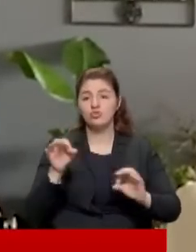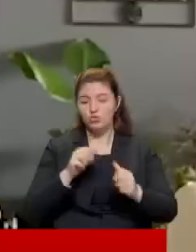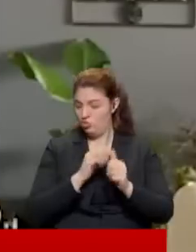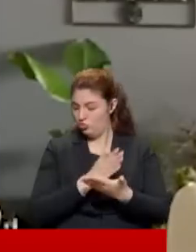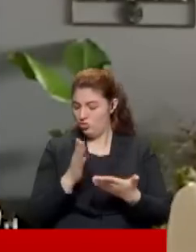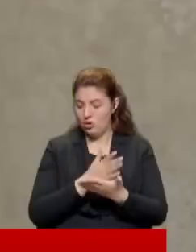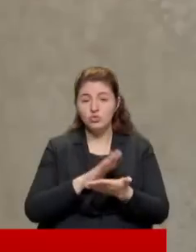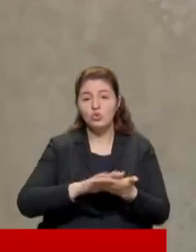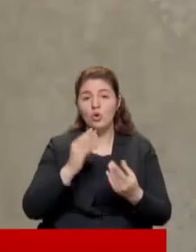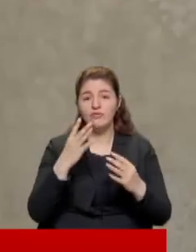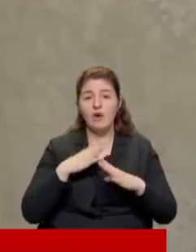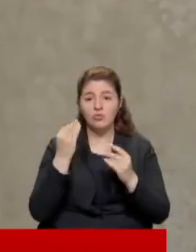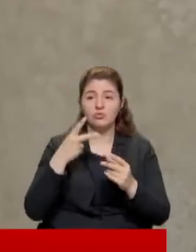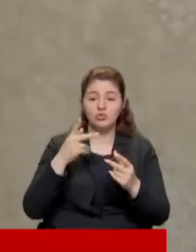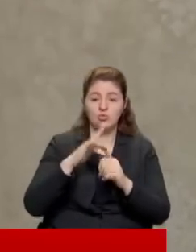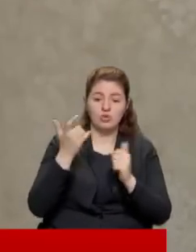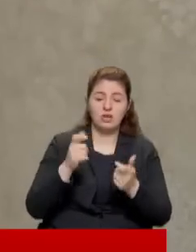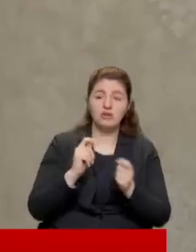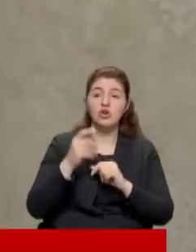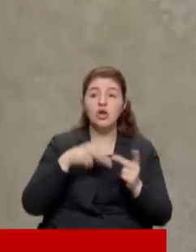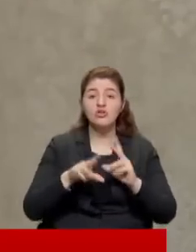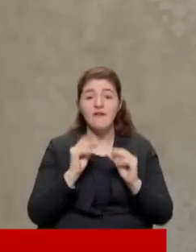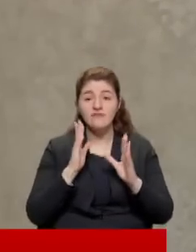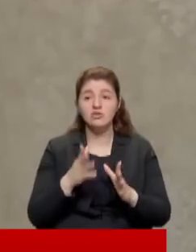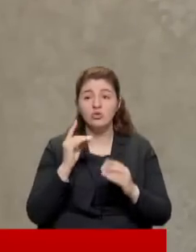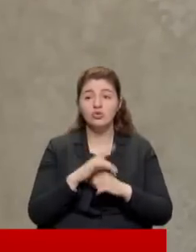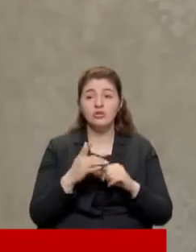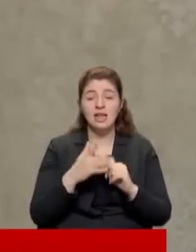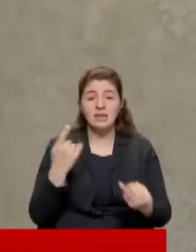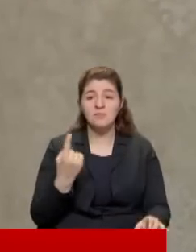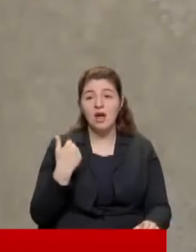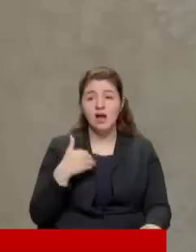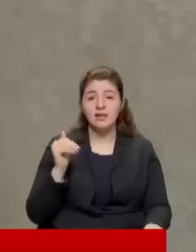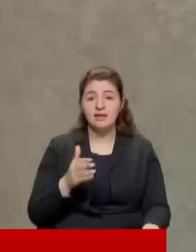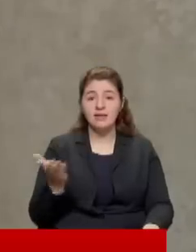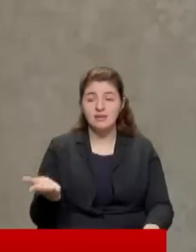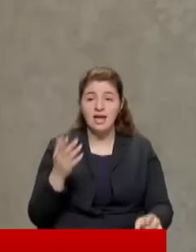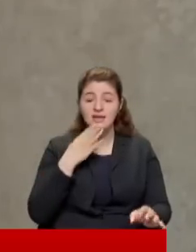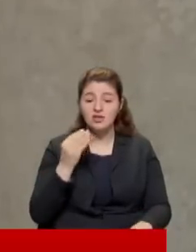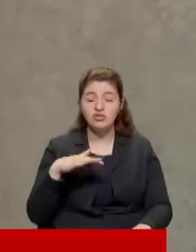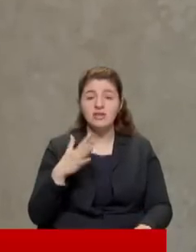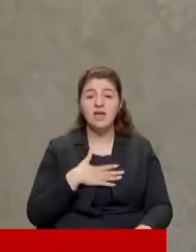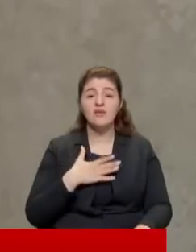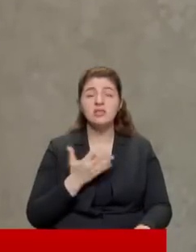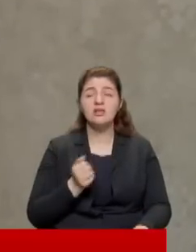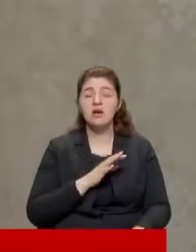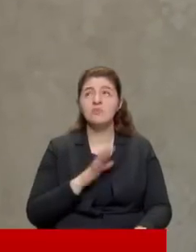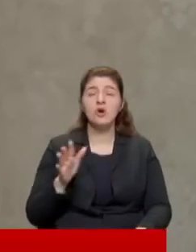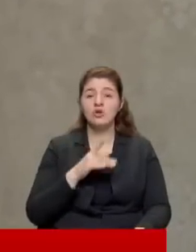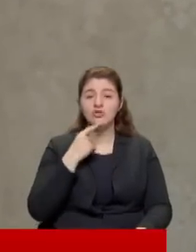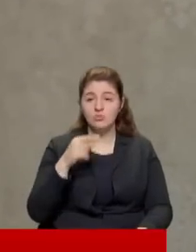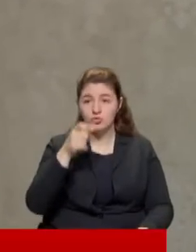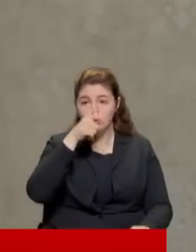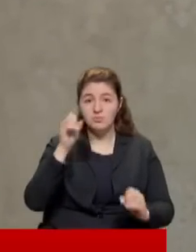var olduğu bir ülkeye dönüştü. Yani yolsuzluğun en çok olduğu ülkelerden biri haline geldi. Gençler nefes alamıyoruz diye